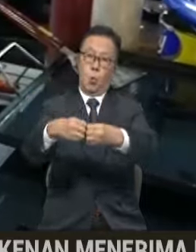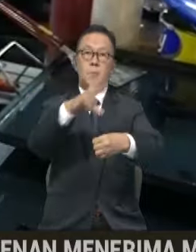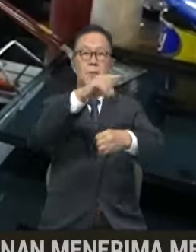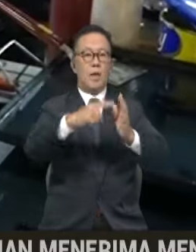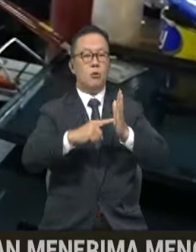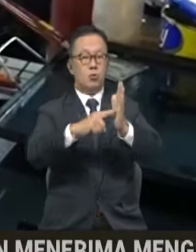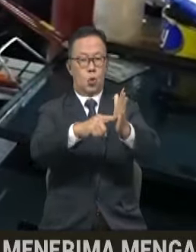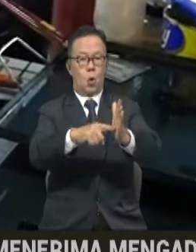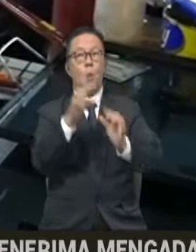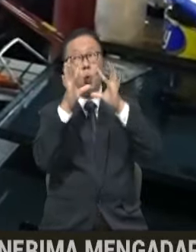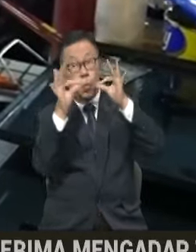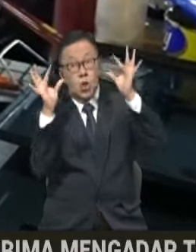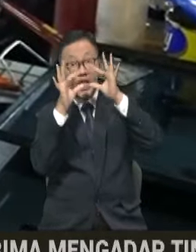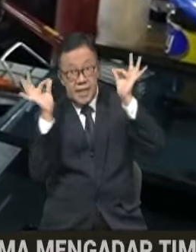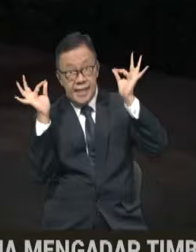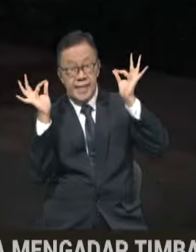pameran kucing.